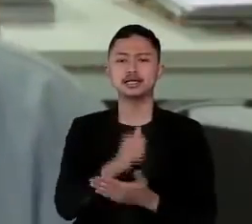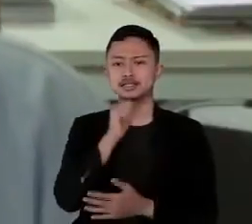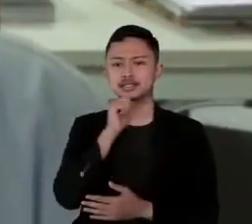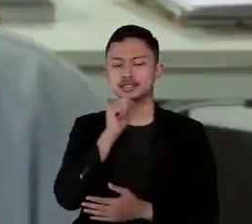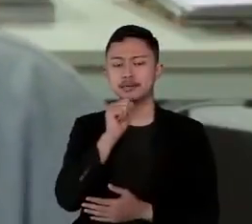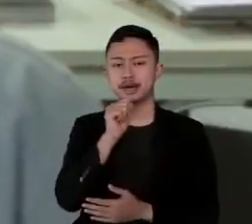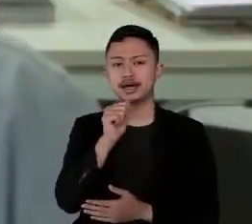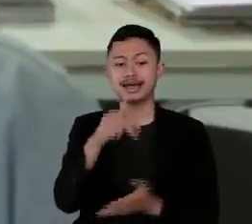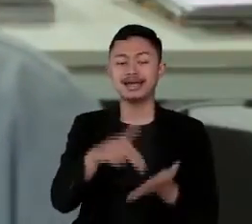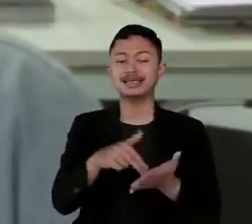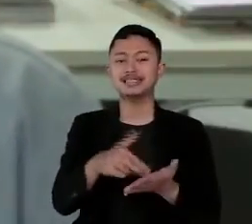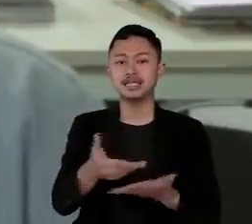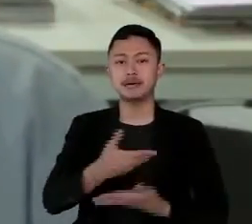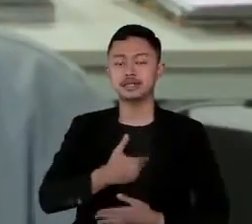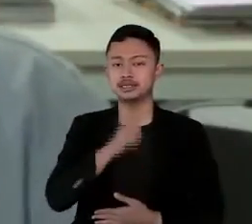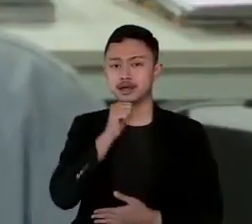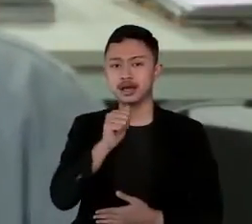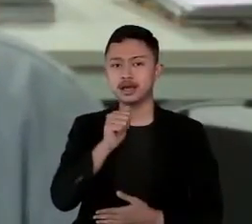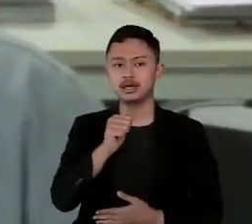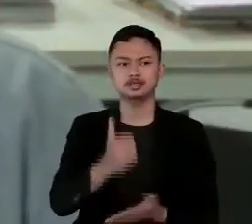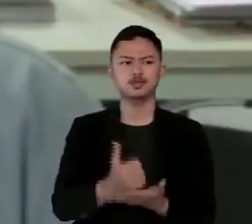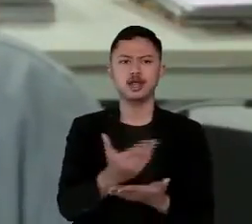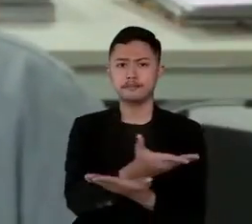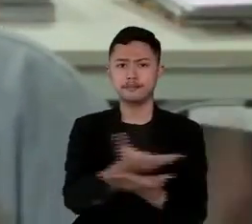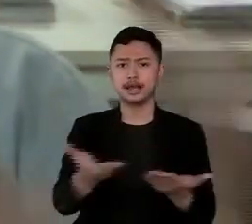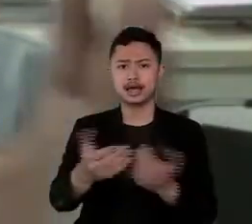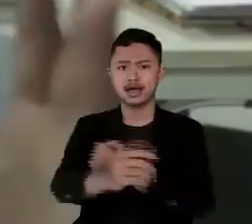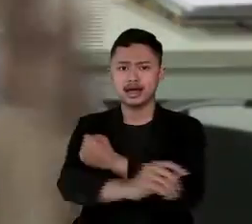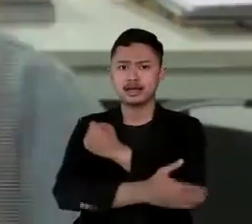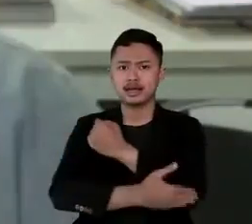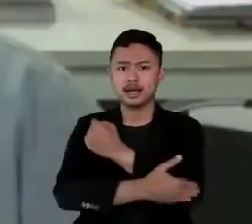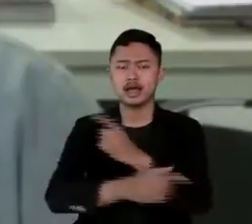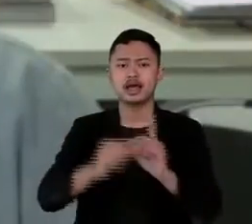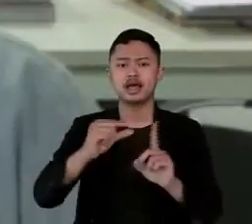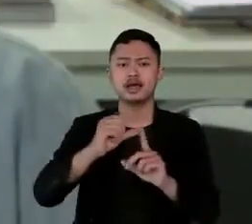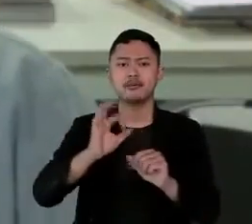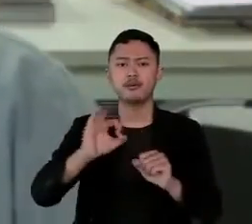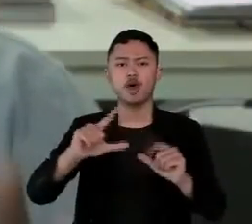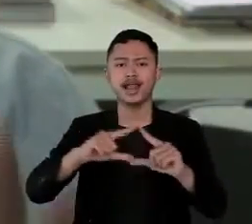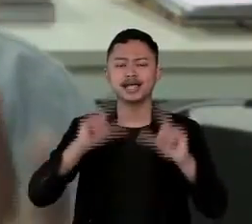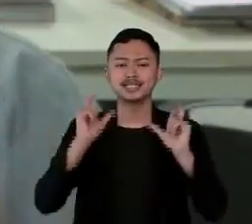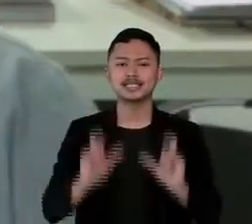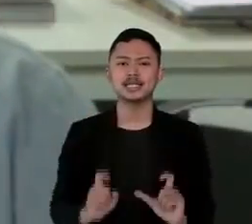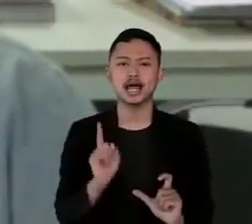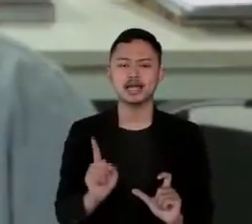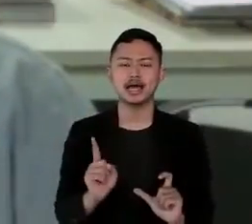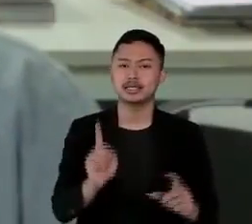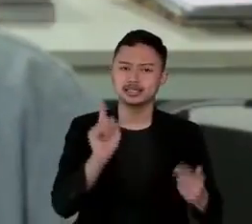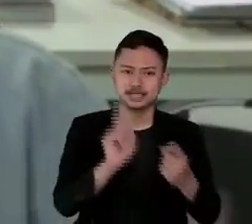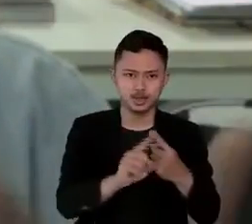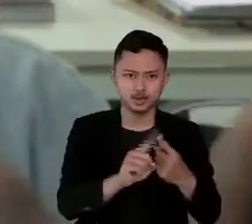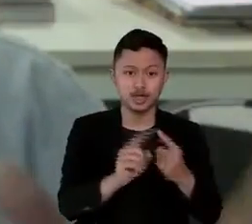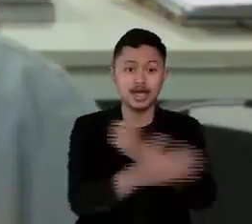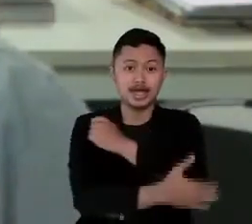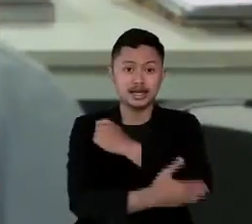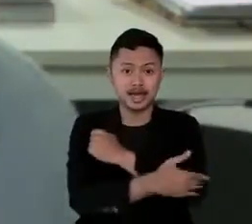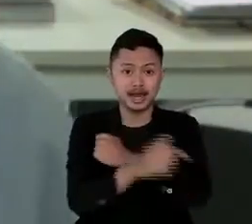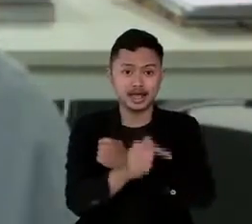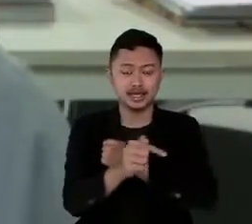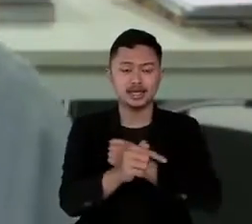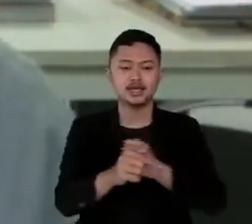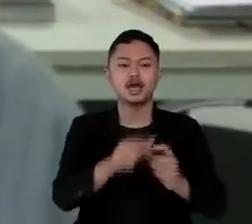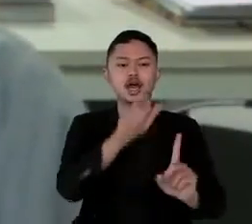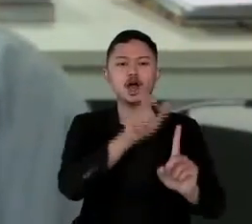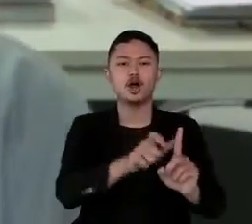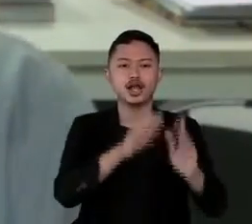authorisation itu orangnya adalah jumlah orang yang masuk rumah sakit jumlah orang yang